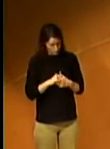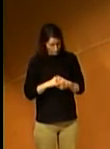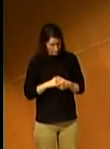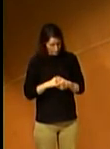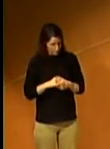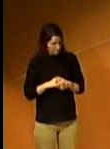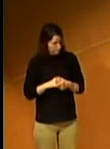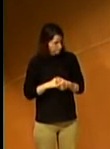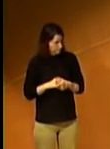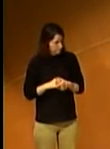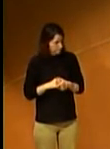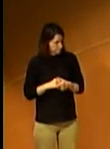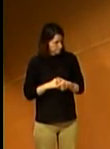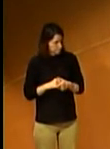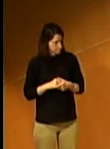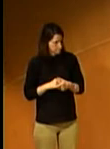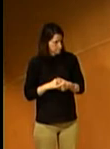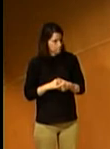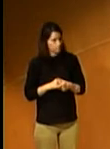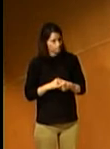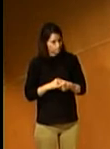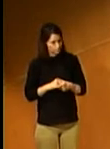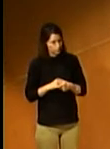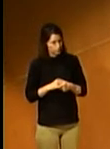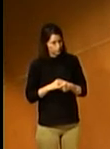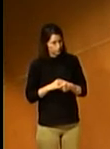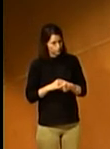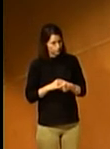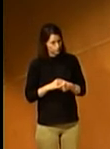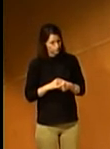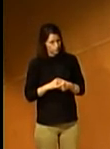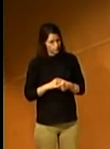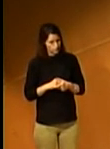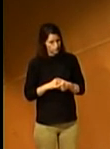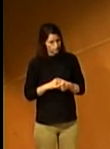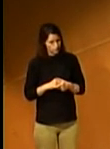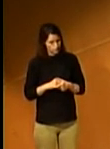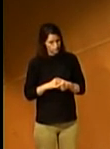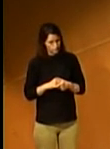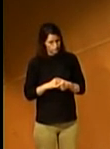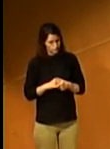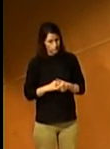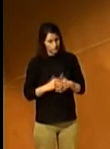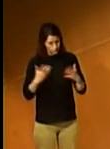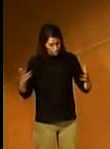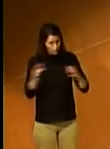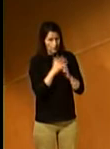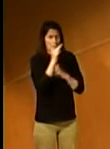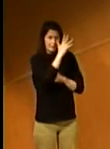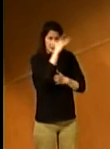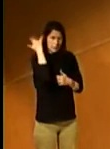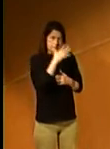Nous nous impliquons aussi, chaque élève a des projets personnalisés de